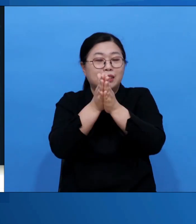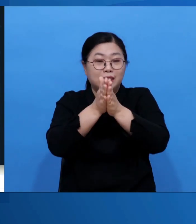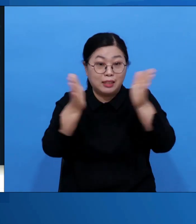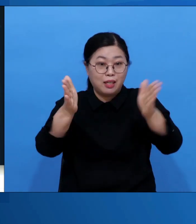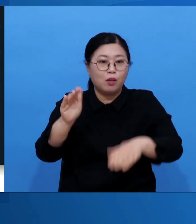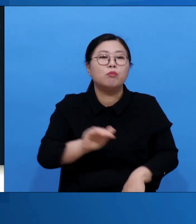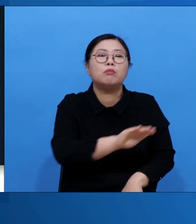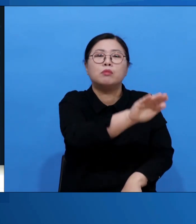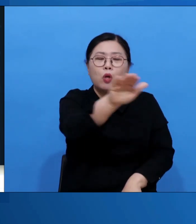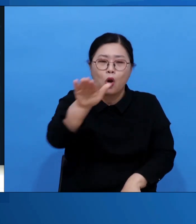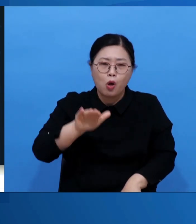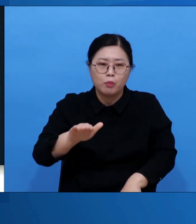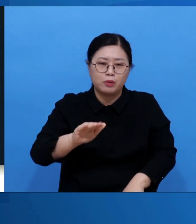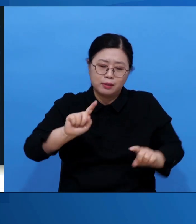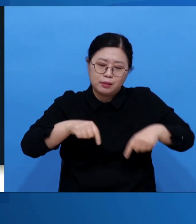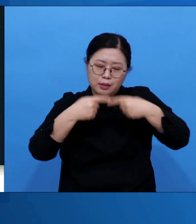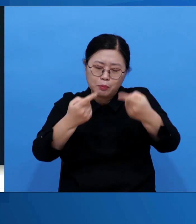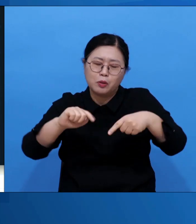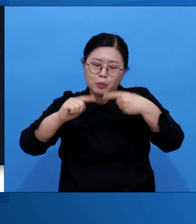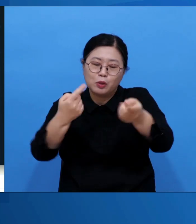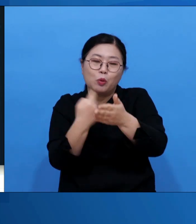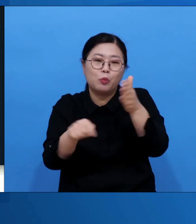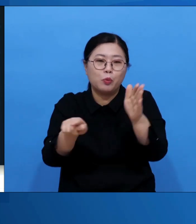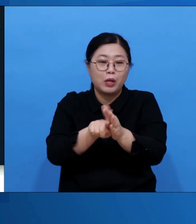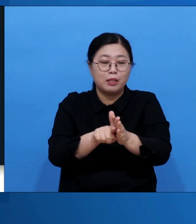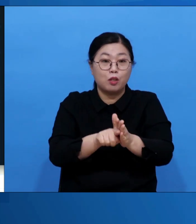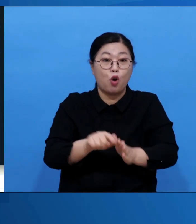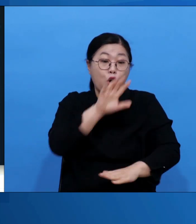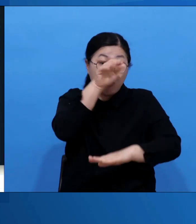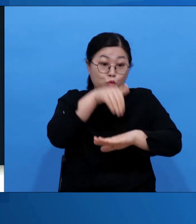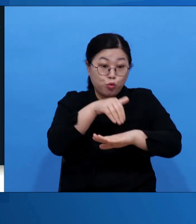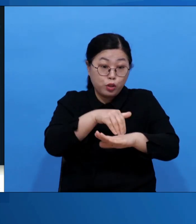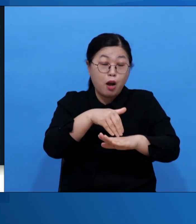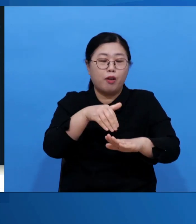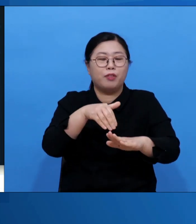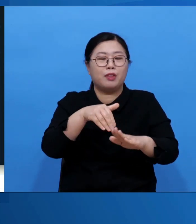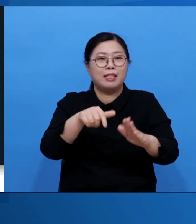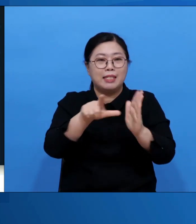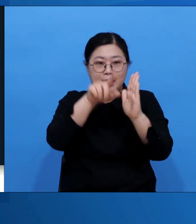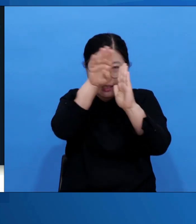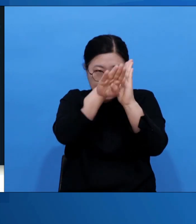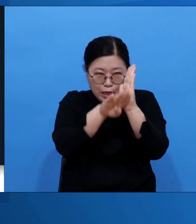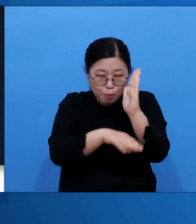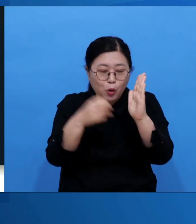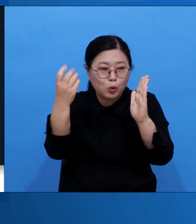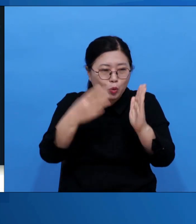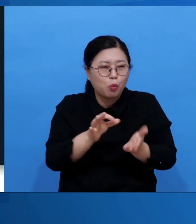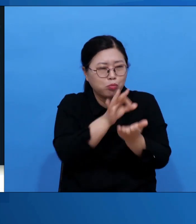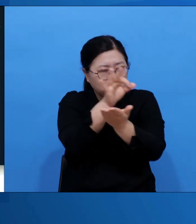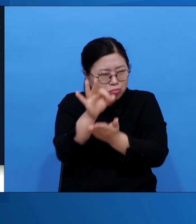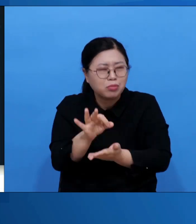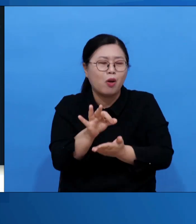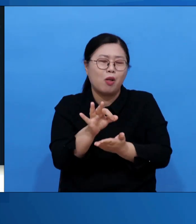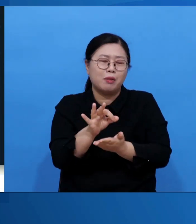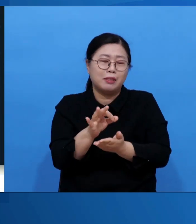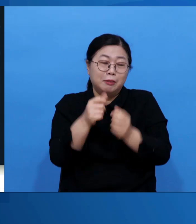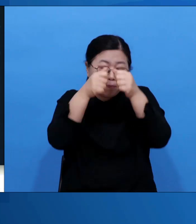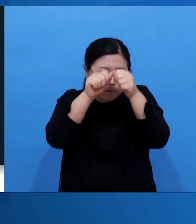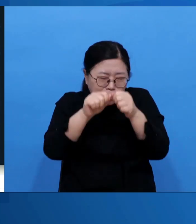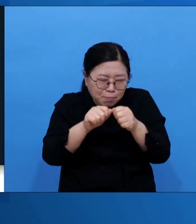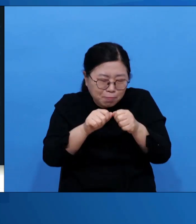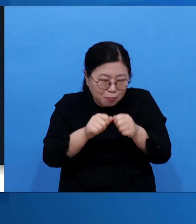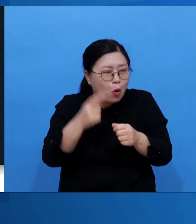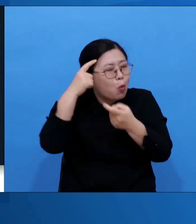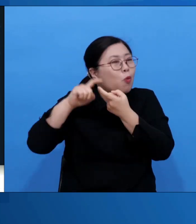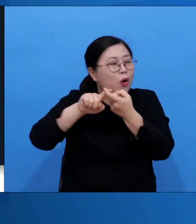합숙부터 훈련에 참석할 수 있도록 훈련 일정과 등록비 후원을 세밀하게 챙겨주시기 바랍니다. 뉴스를